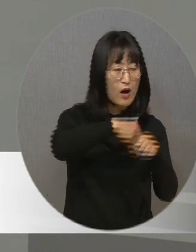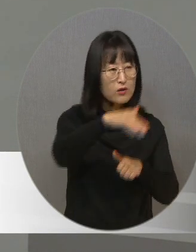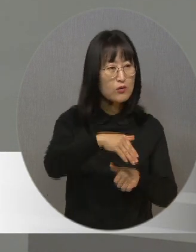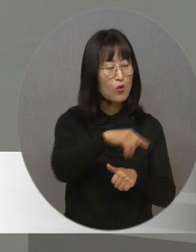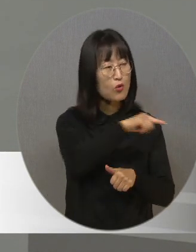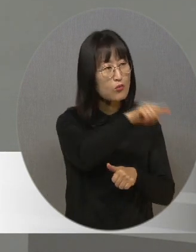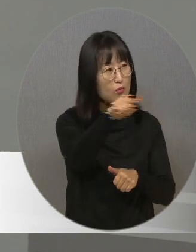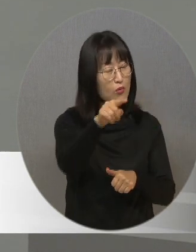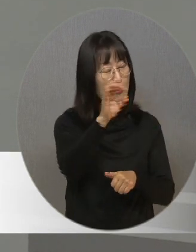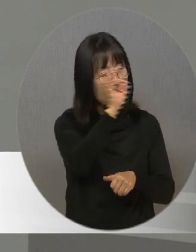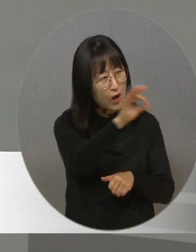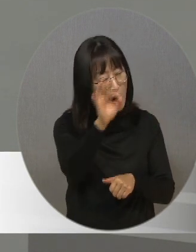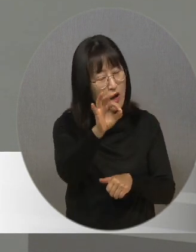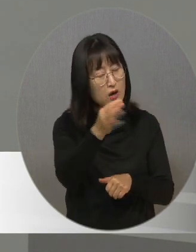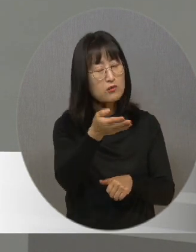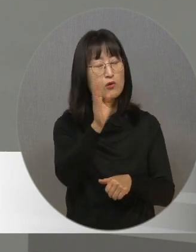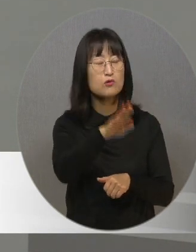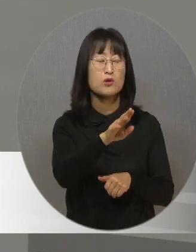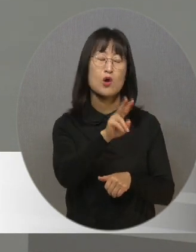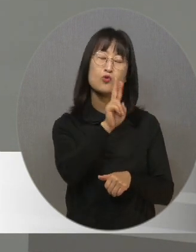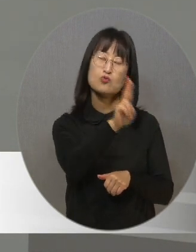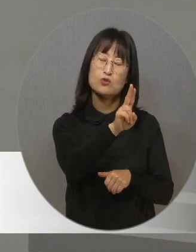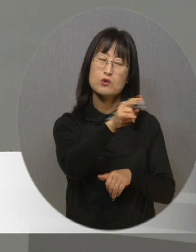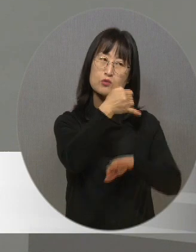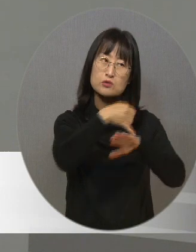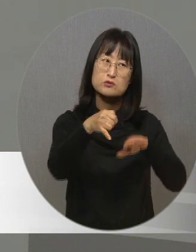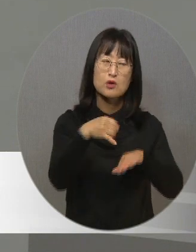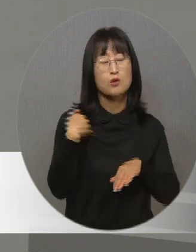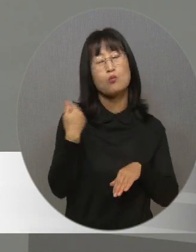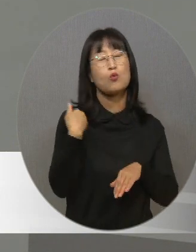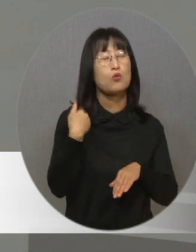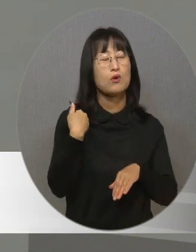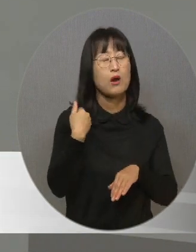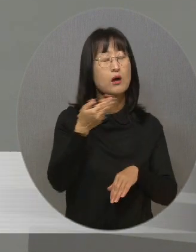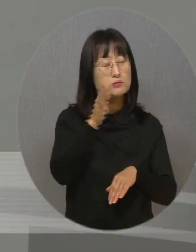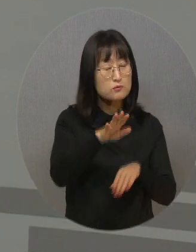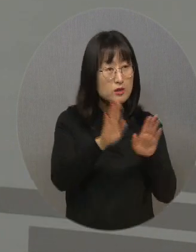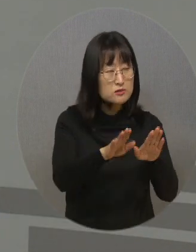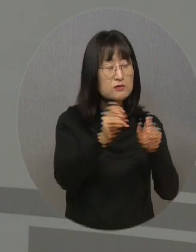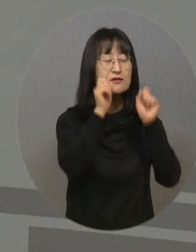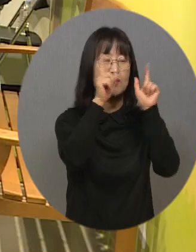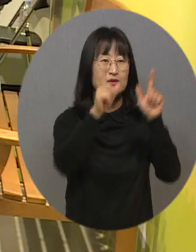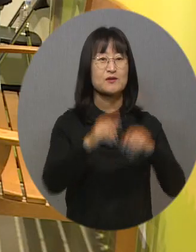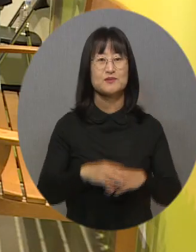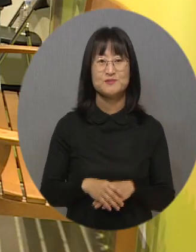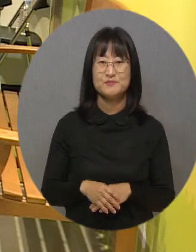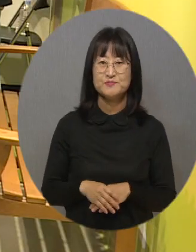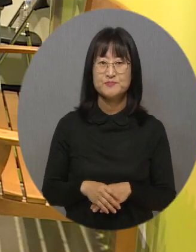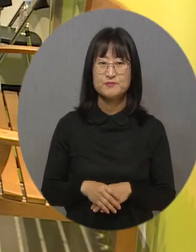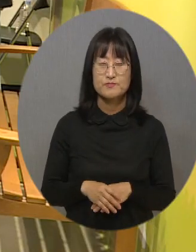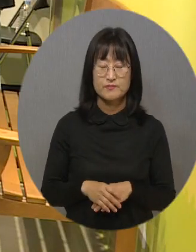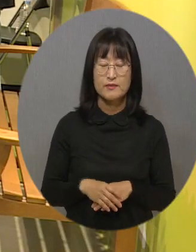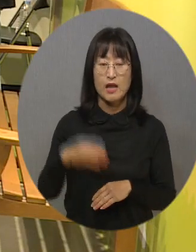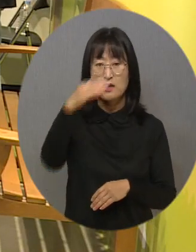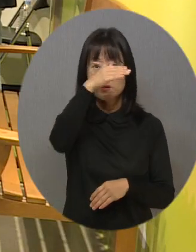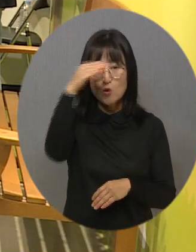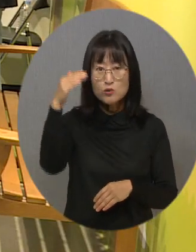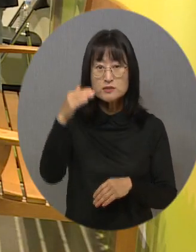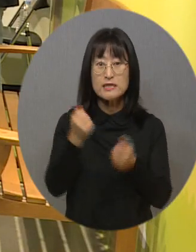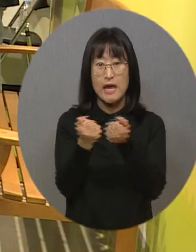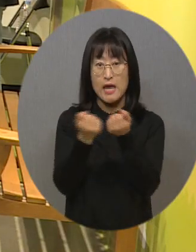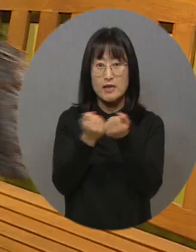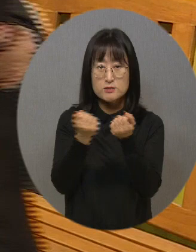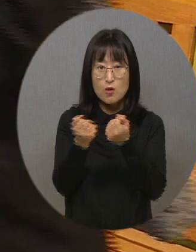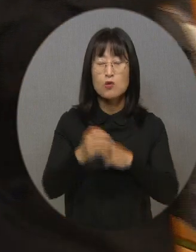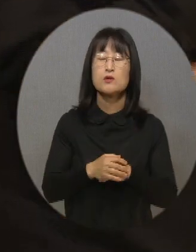잘 못했었던 것 같아요. 근데 일상에 되게 많이 녹아 있었구나 이거를 좀 깨달았고. 전시 해설을 통해